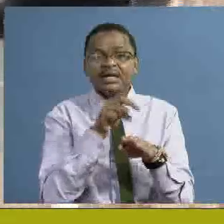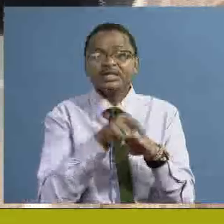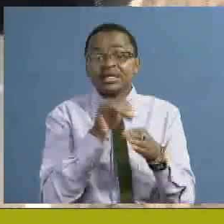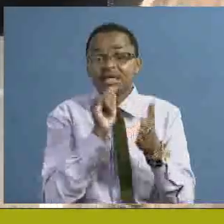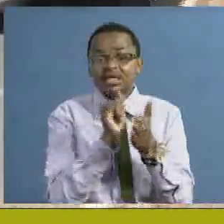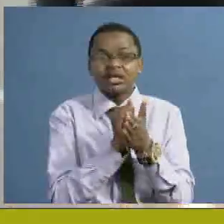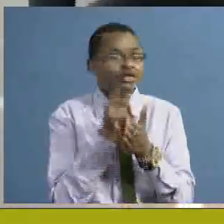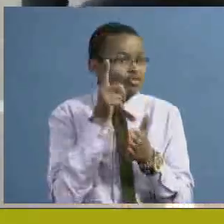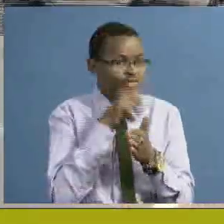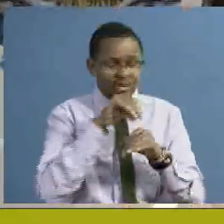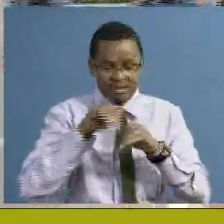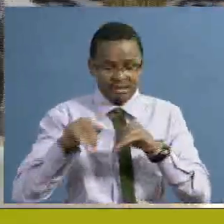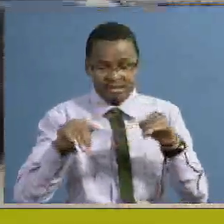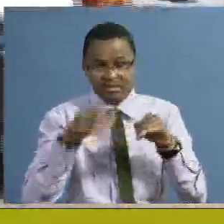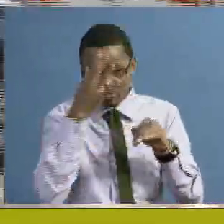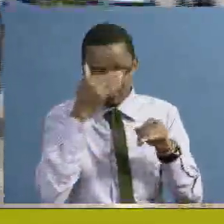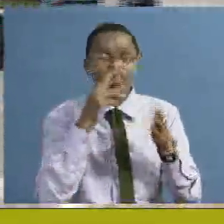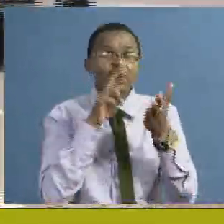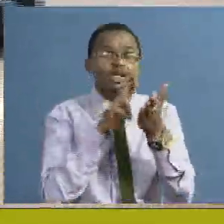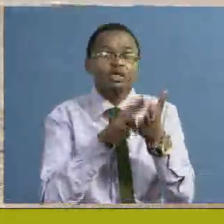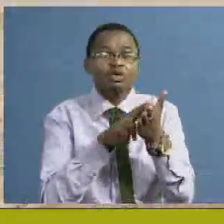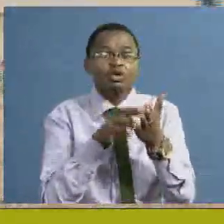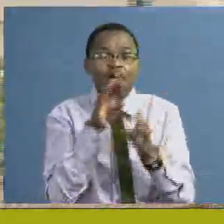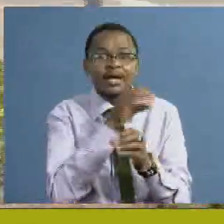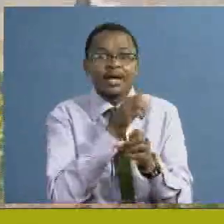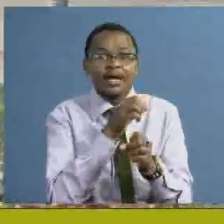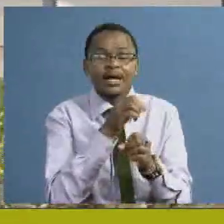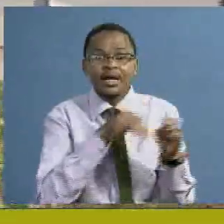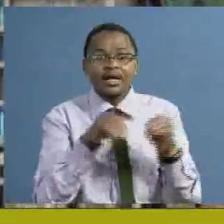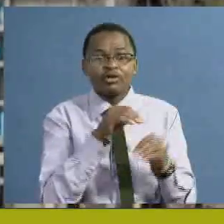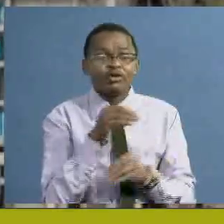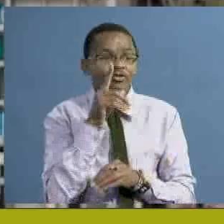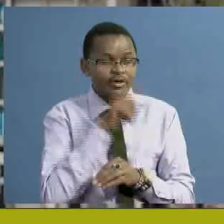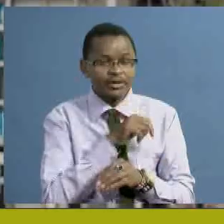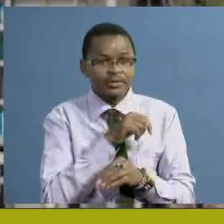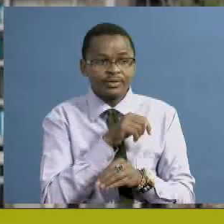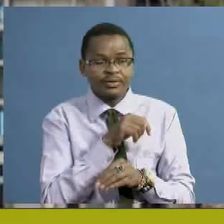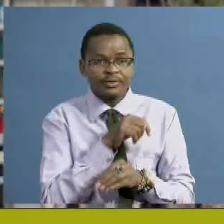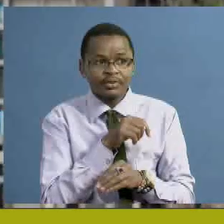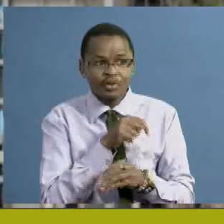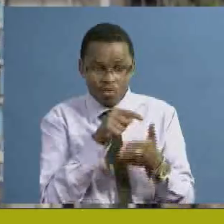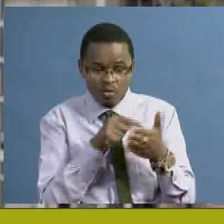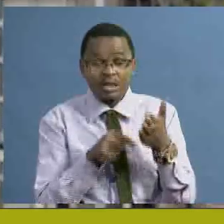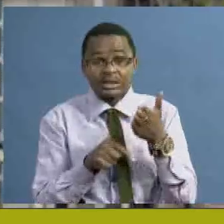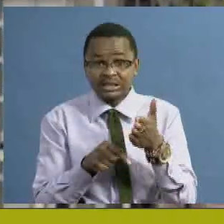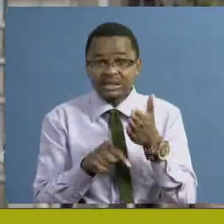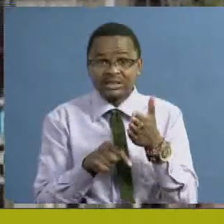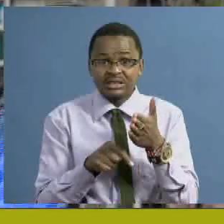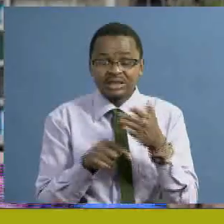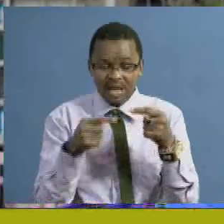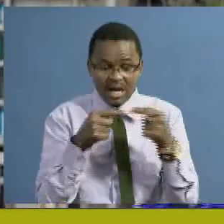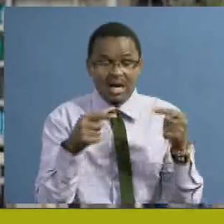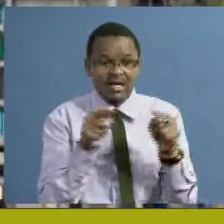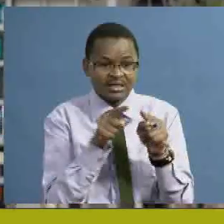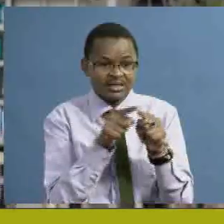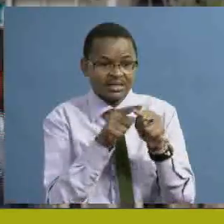ambalo lilikuwa limegawanywa na matokeo ya uchaguzi mkuu uliopita. Ubabe uliokuwepo kati ya